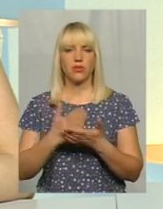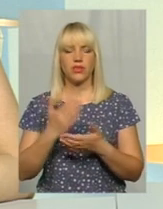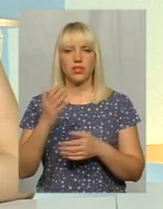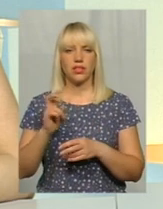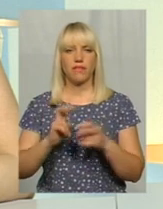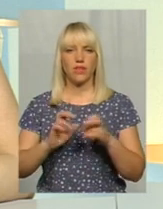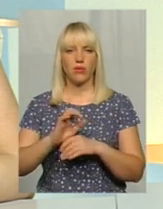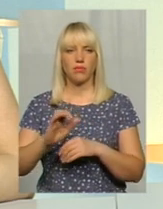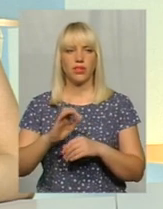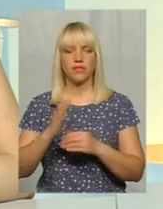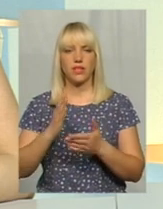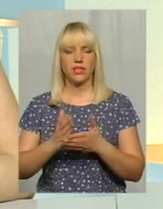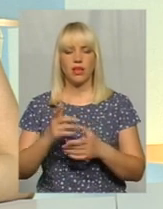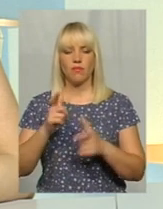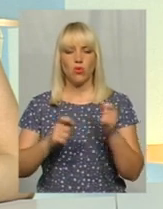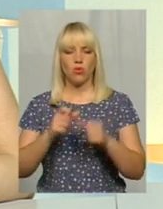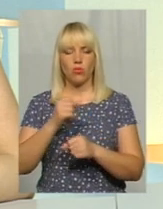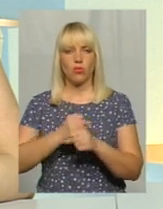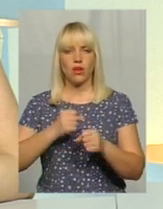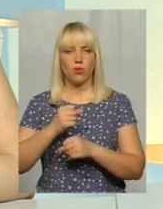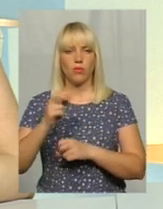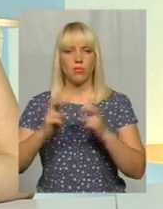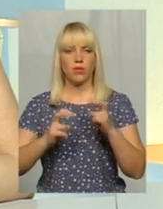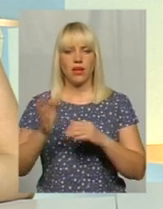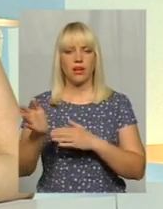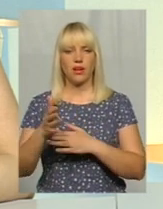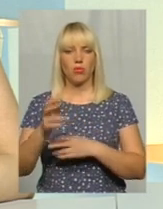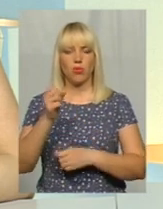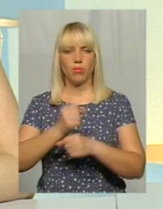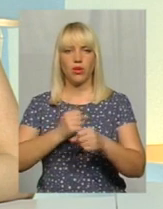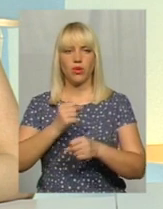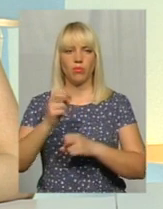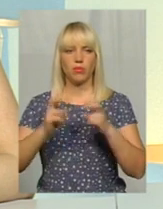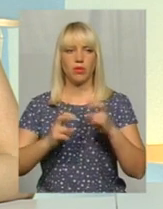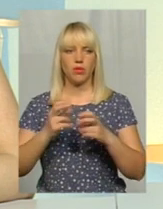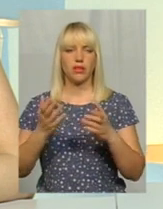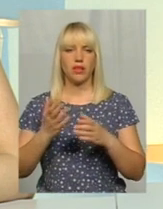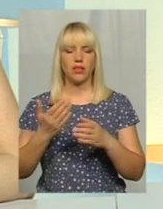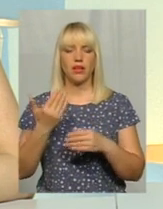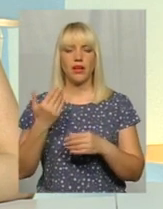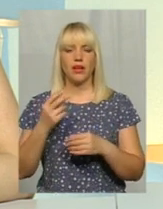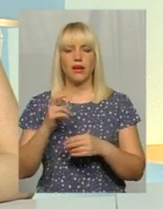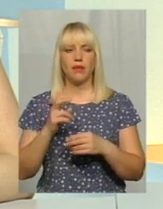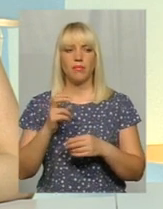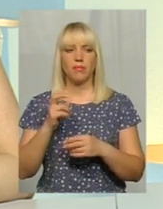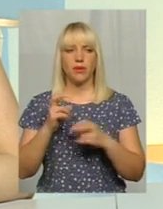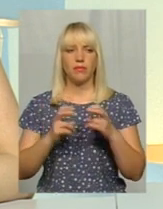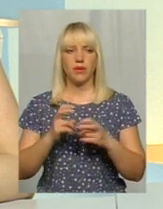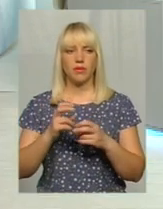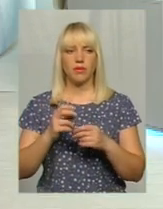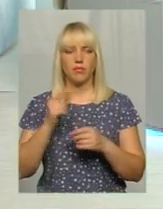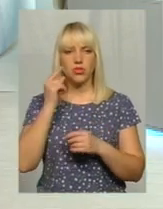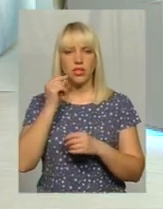виробництво. Є певна кількість молокопереробних підприємств, рибопереробних підприємств, навіть є підприємства по виробництву і переробці продуктів